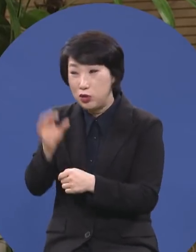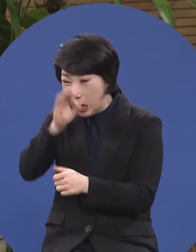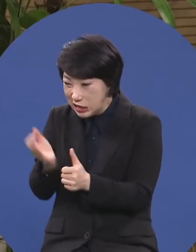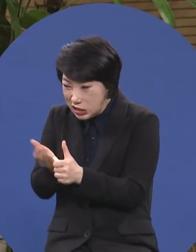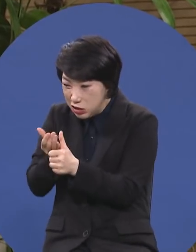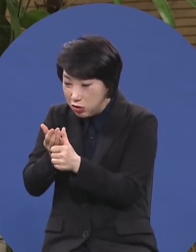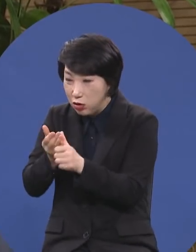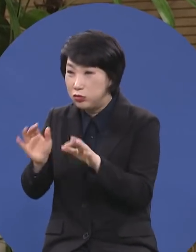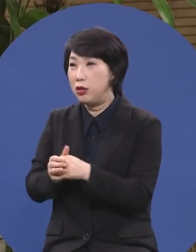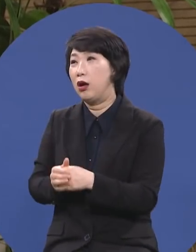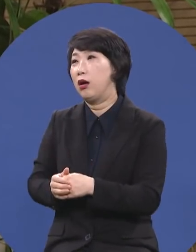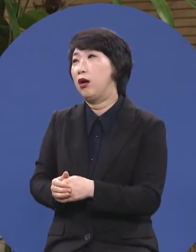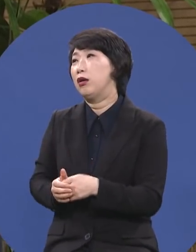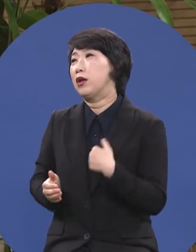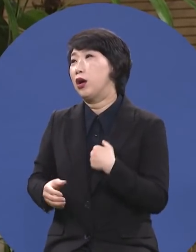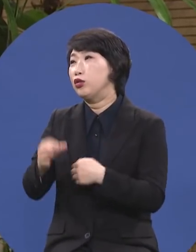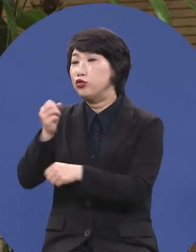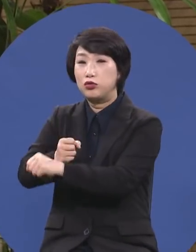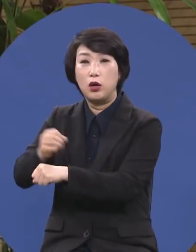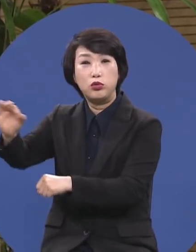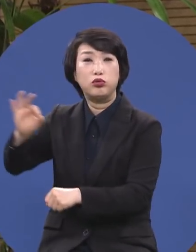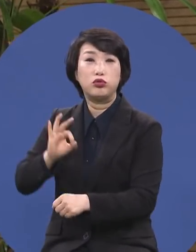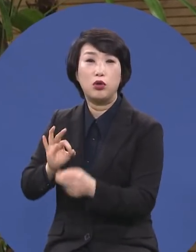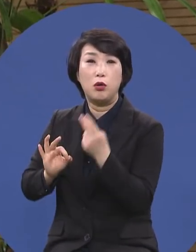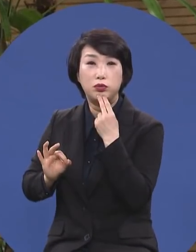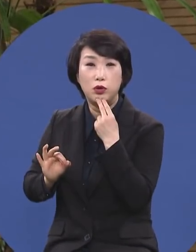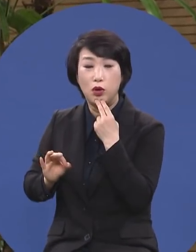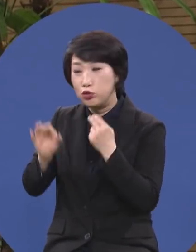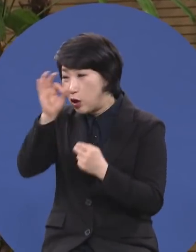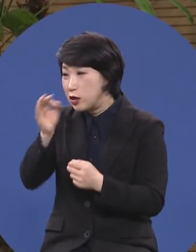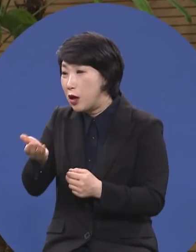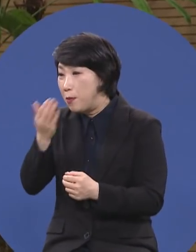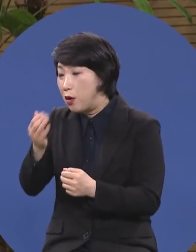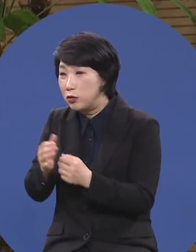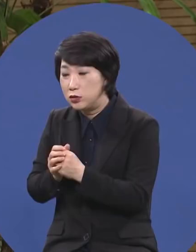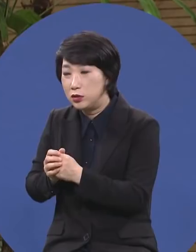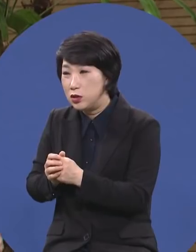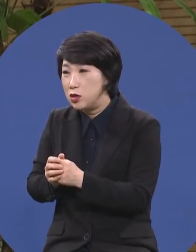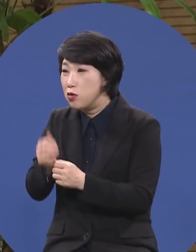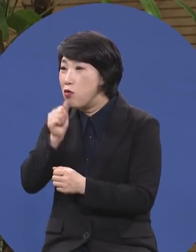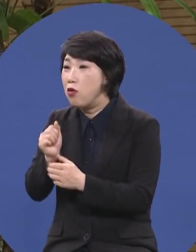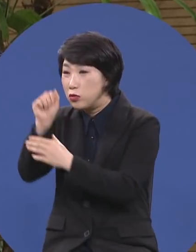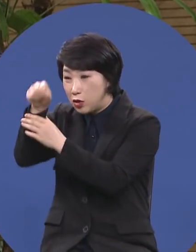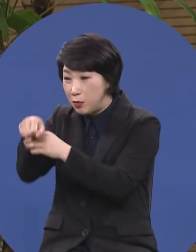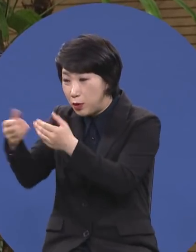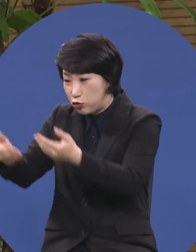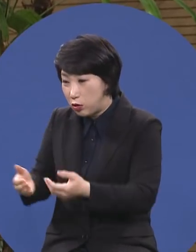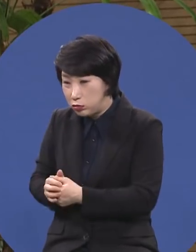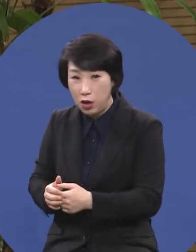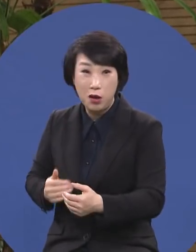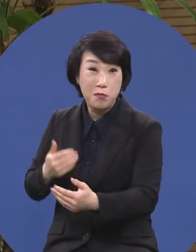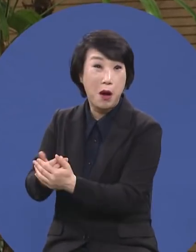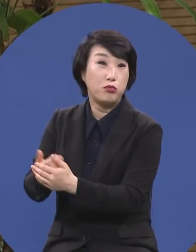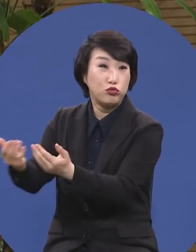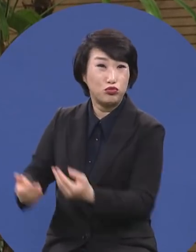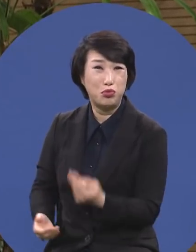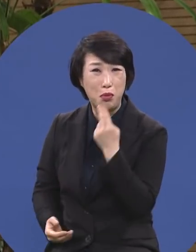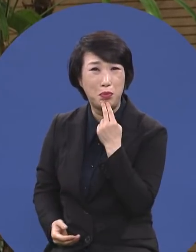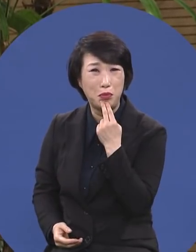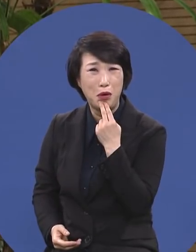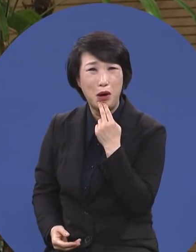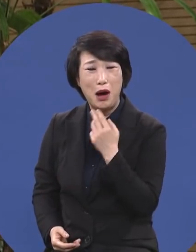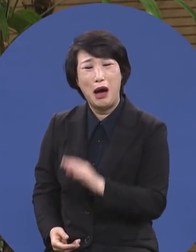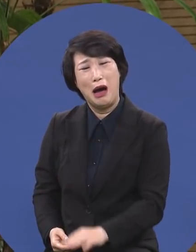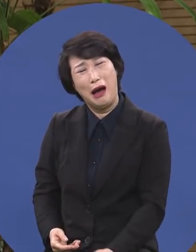열심히 치는데도 품삯도 안 줘. 돼지가 먹는 쥐엄 열매를 주는데 그나마 배부르게 안 줘.